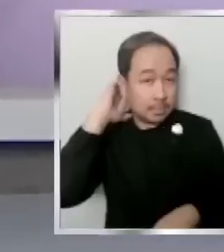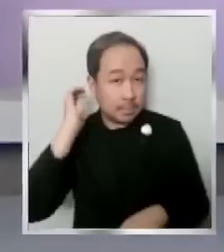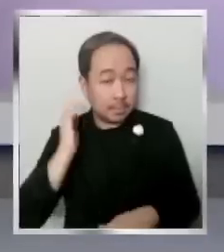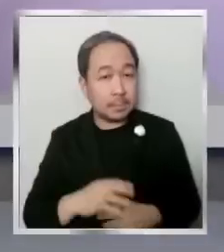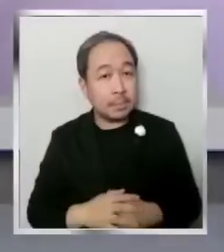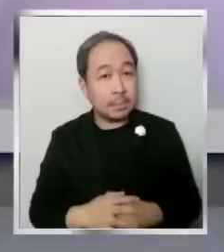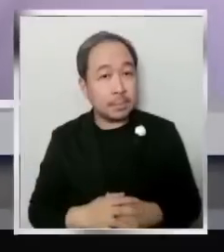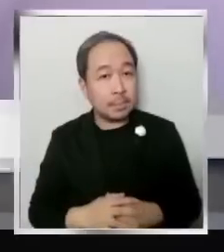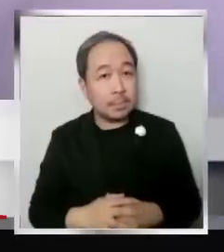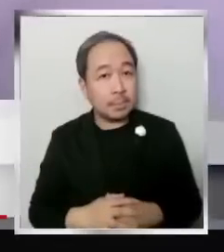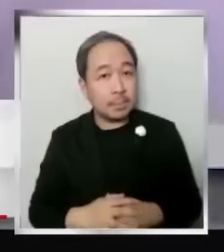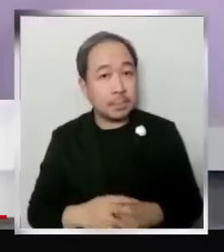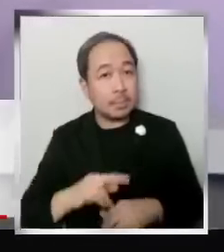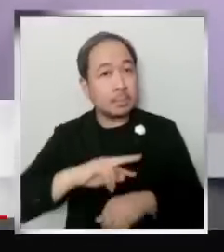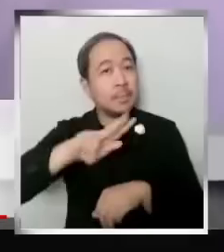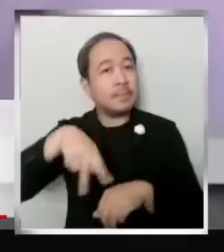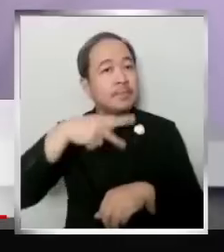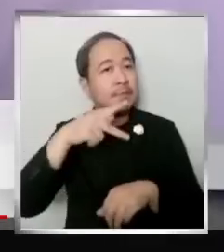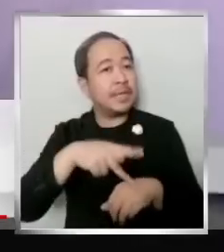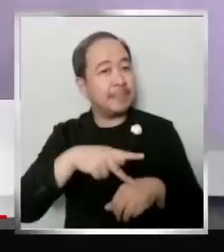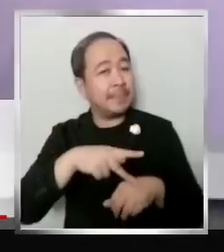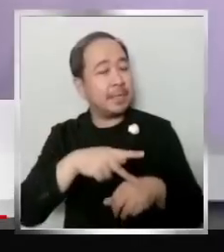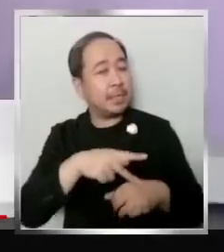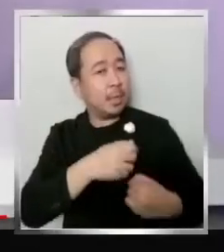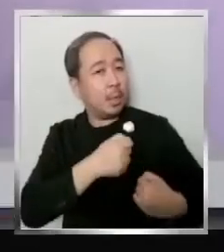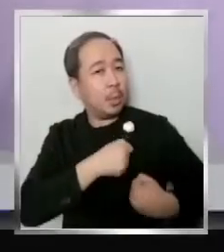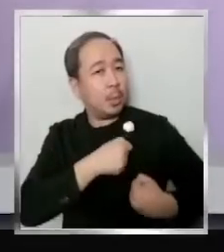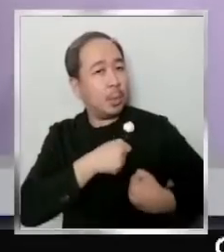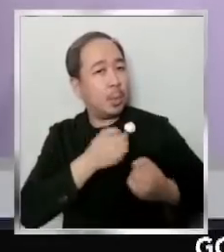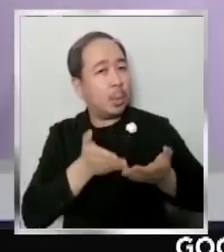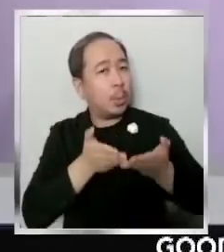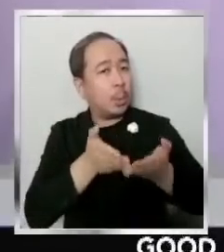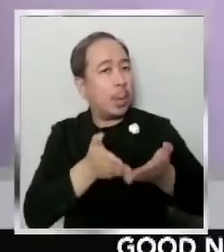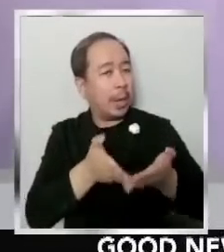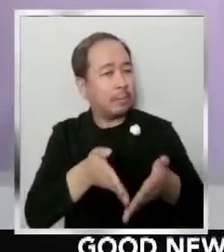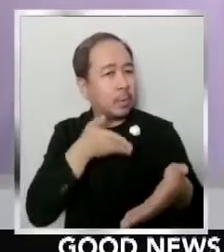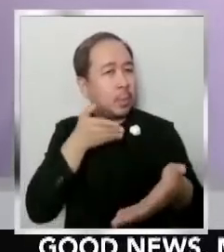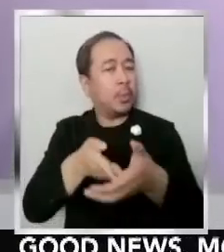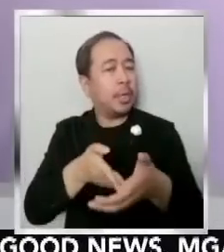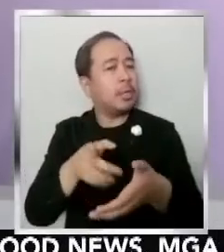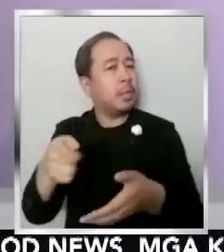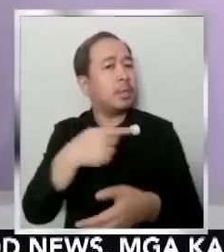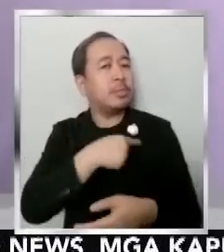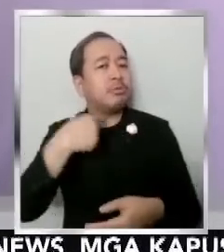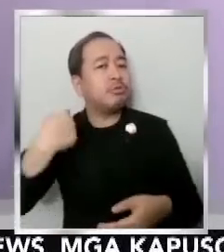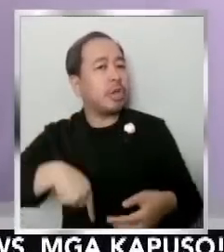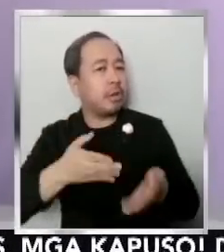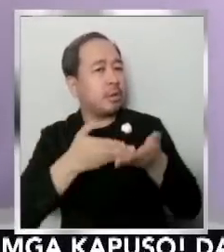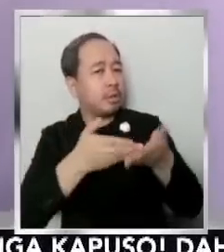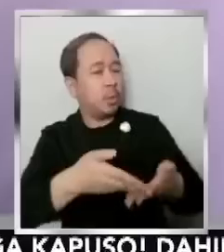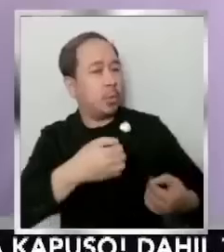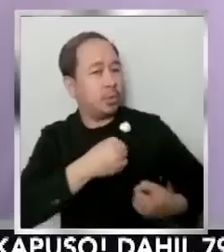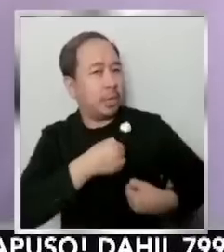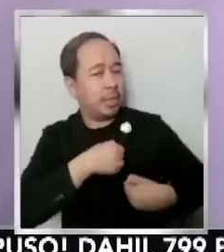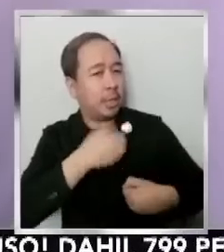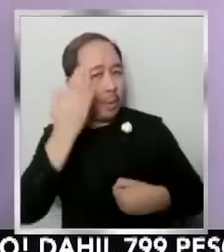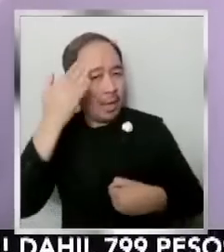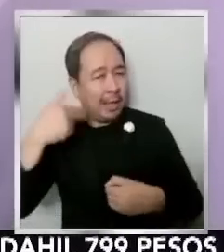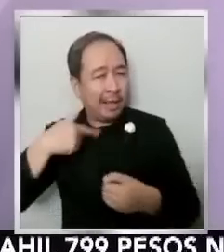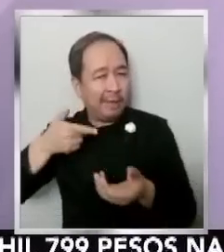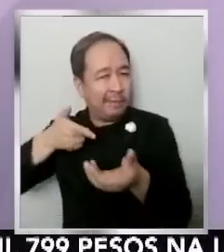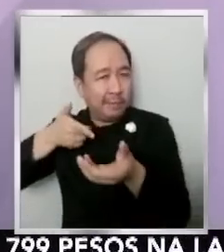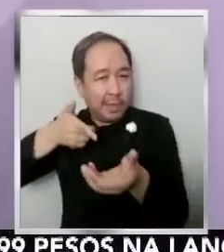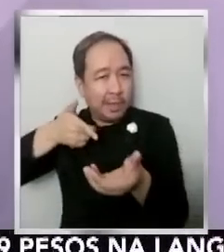Kinondena ng Philippine Coast Guard ang ginawang pagtutok ng China Coast Guard ng umano'y military-grade na laser